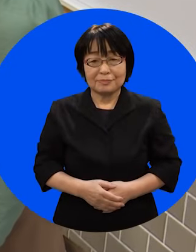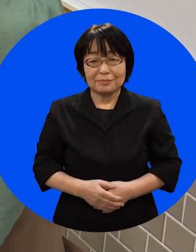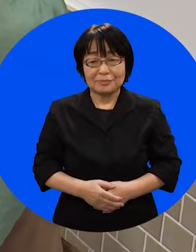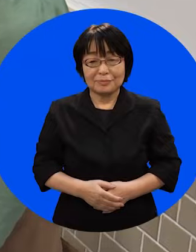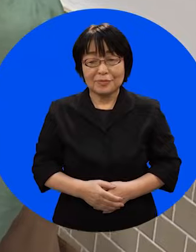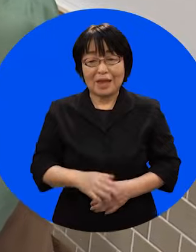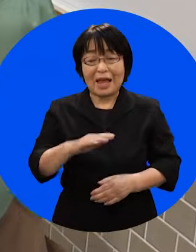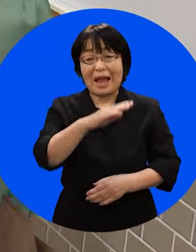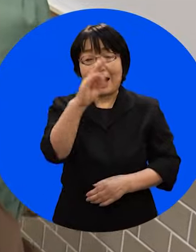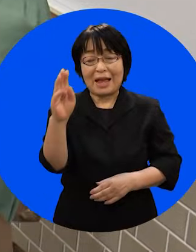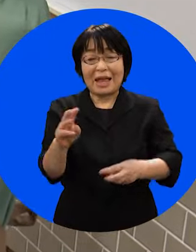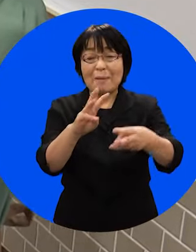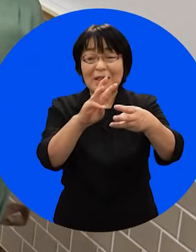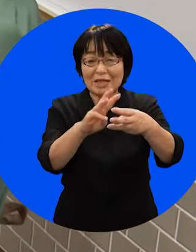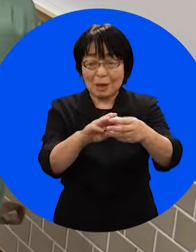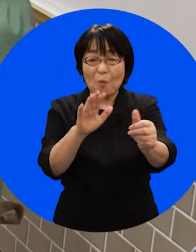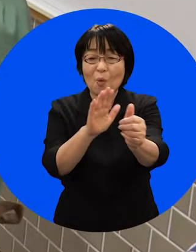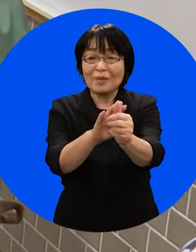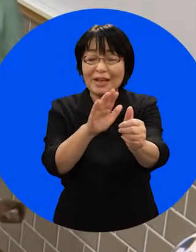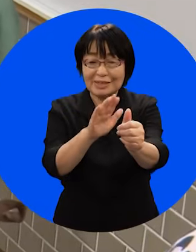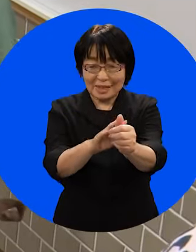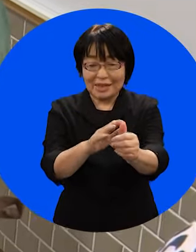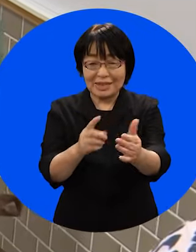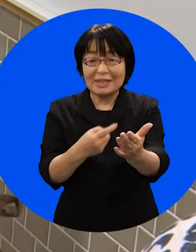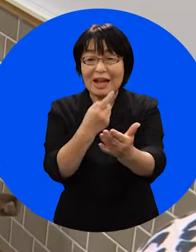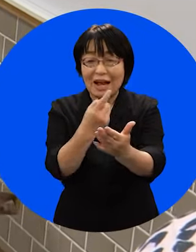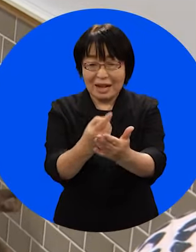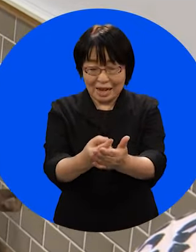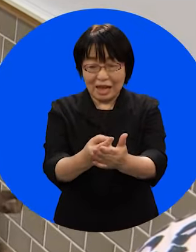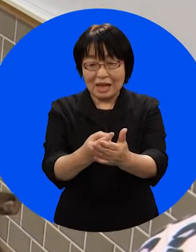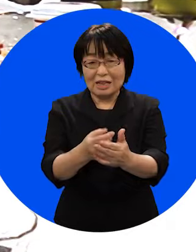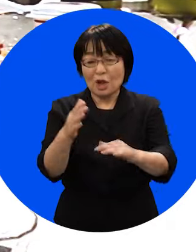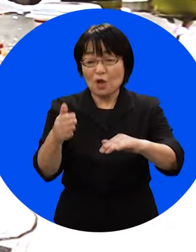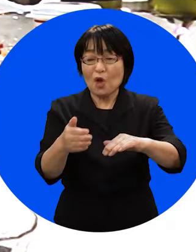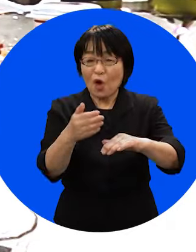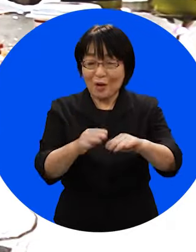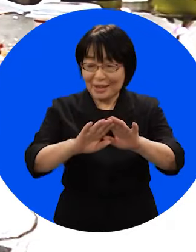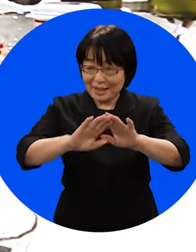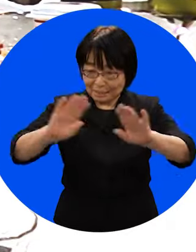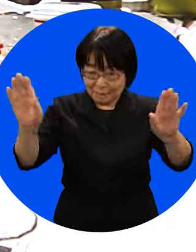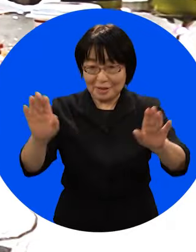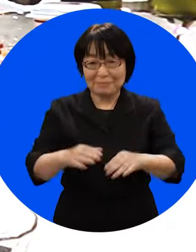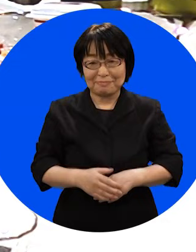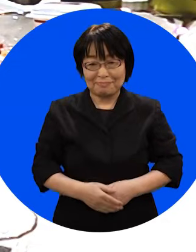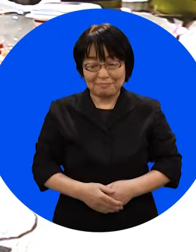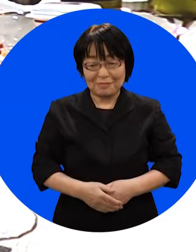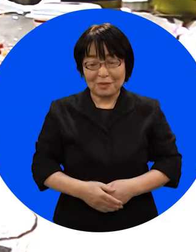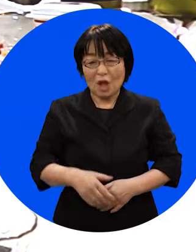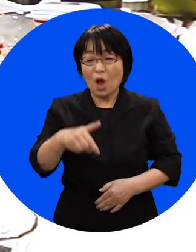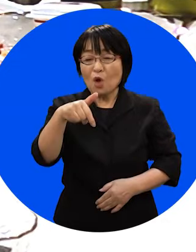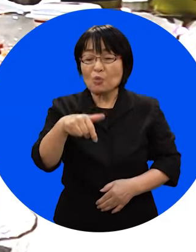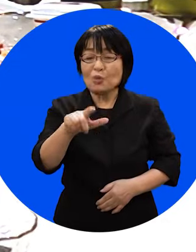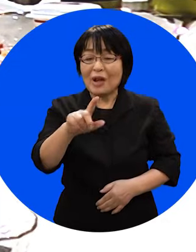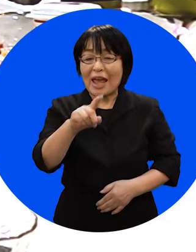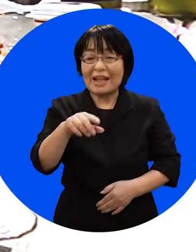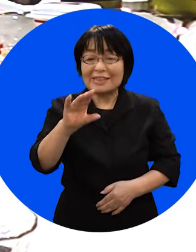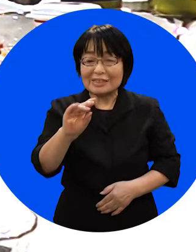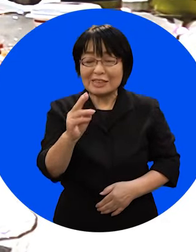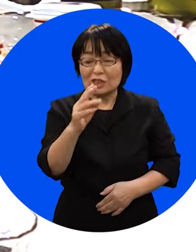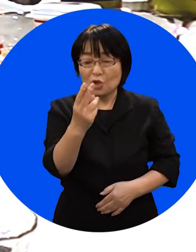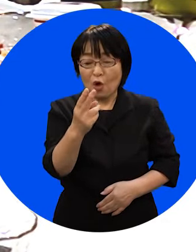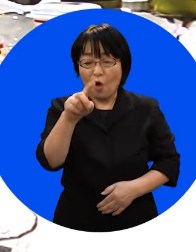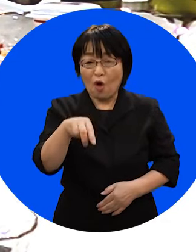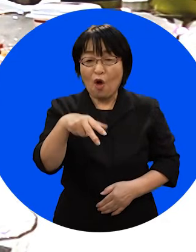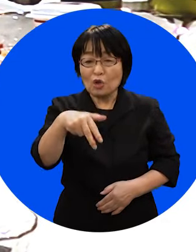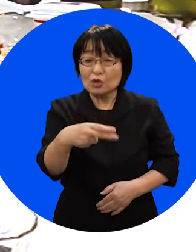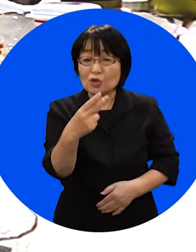山田さんもお手伝いで参加してクッキングスタートです。まずはフレンチトーストを作ります。